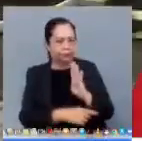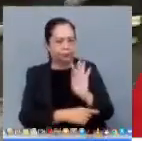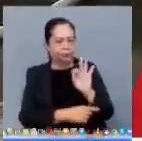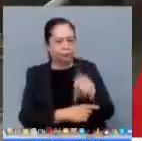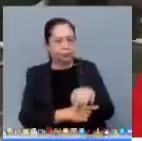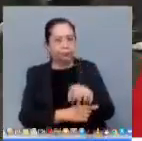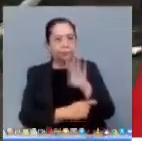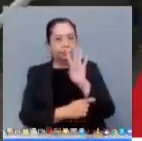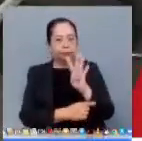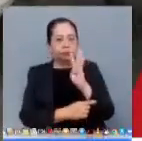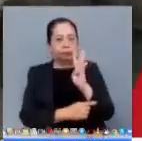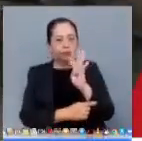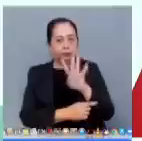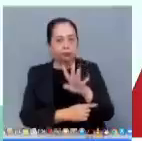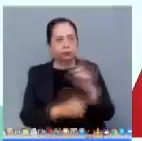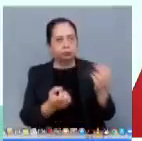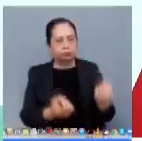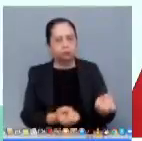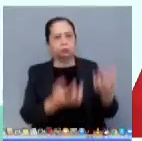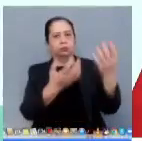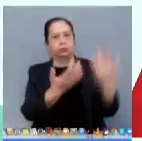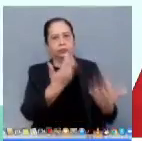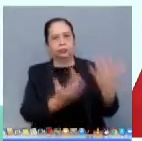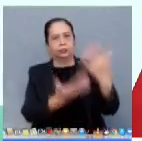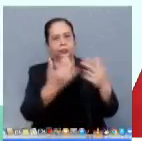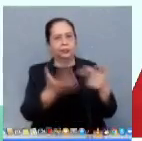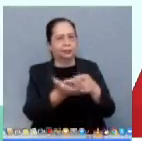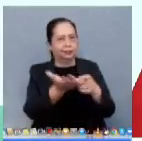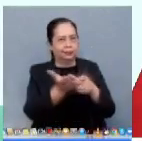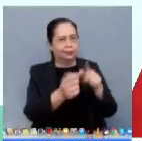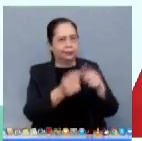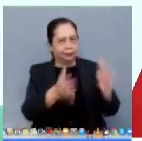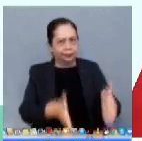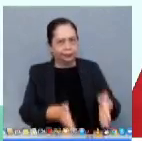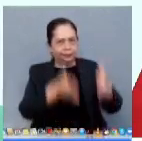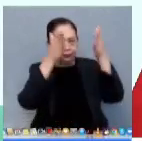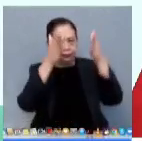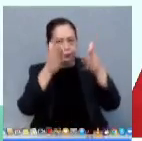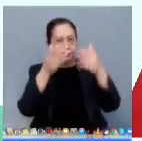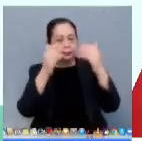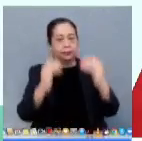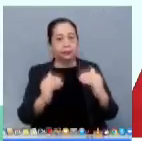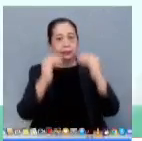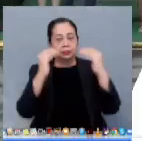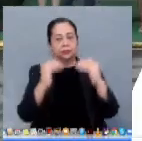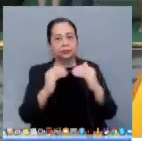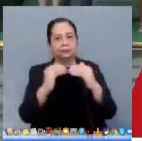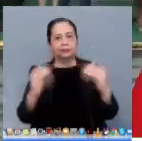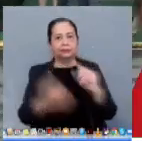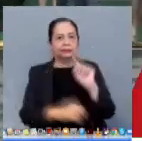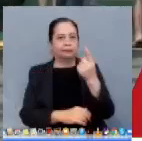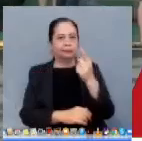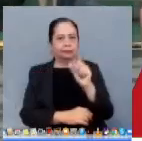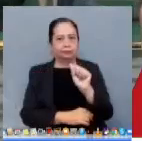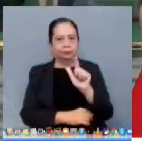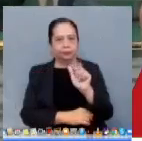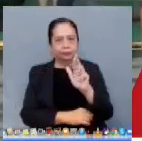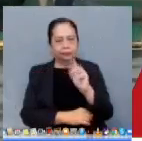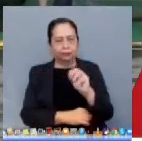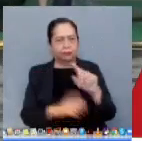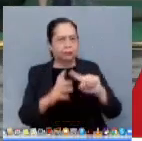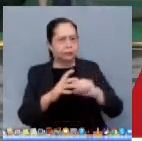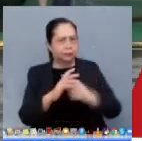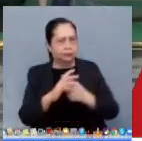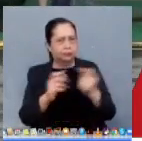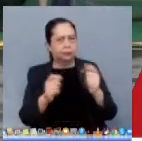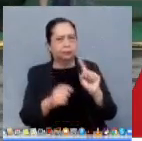a.m. sumiklab ang sunog dito sa isang bahagi ng gusali. Iniakyat yan sa unang alarma. Nagsimula raw yung sunog sa unang palapag